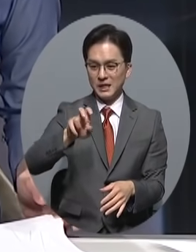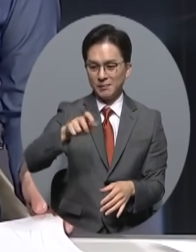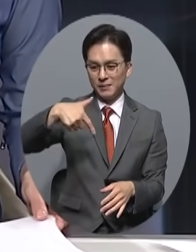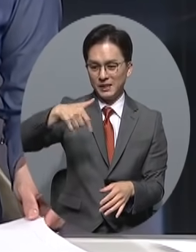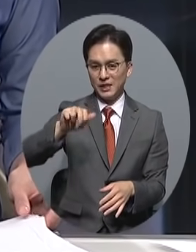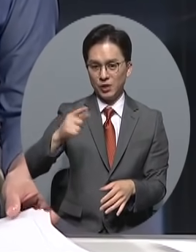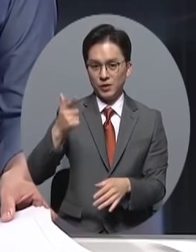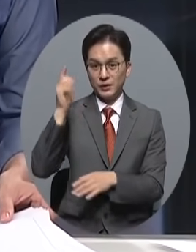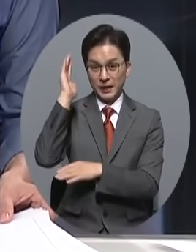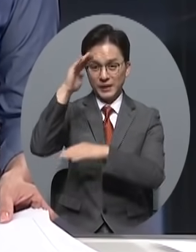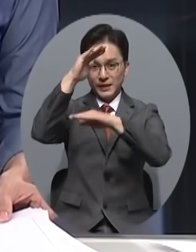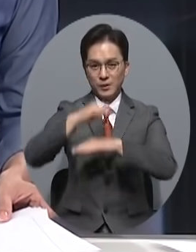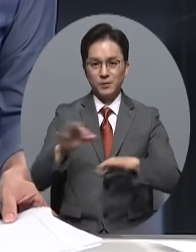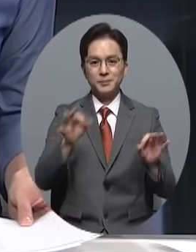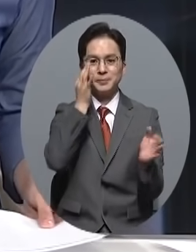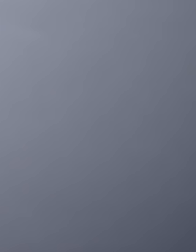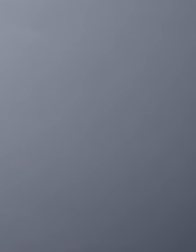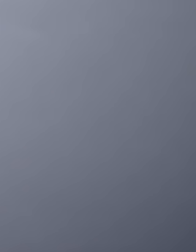이야기 이어가겠습니다.